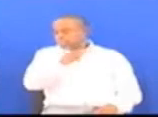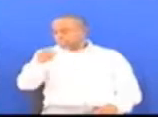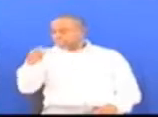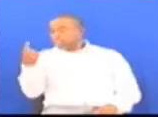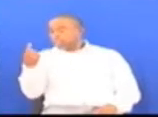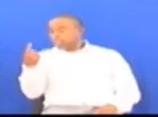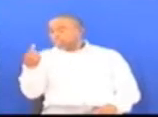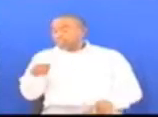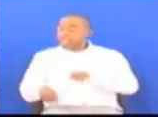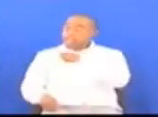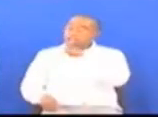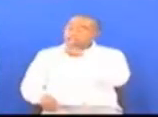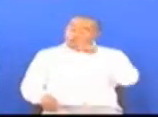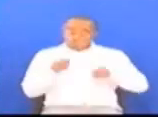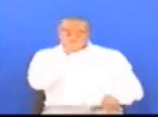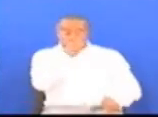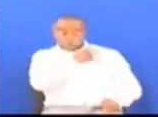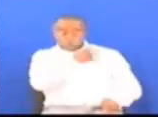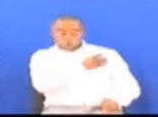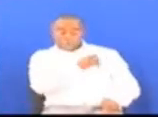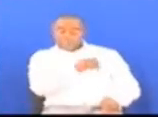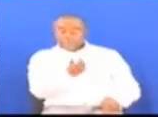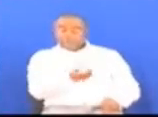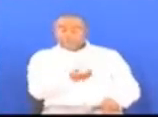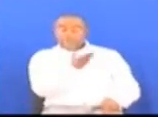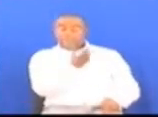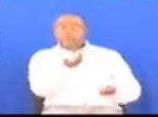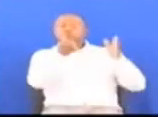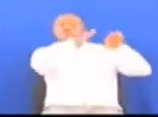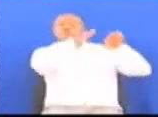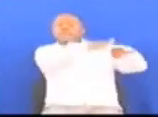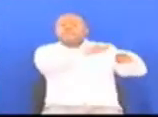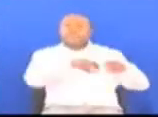Mpango ubarikiwe sana kwa bajeti ambayo umeleta bungeni hapa.